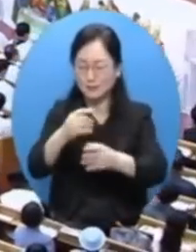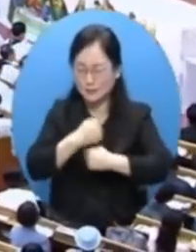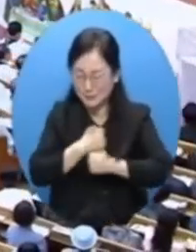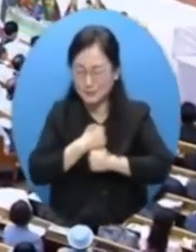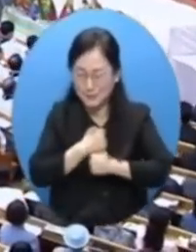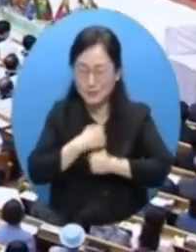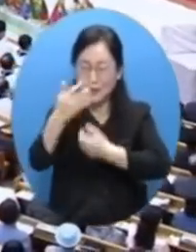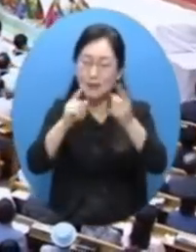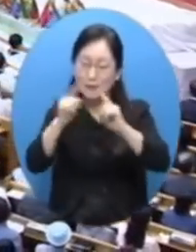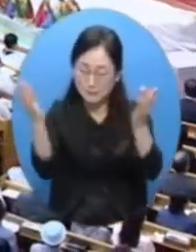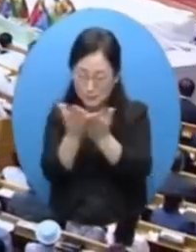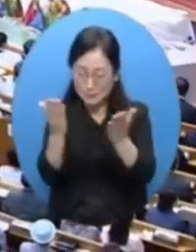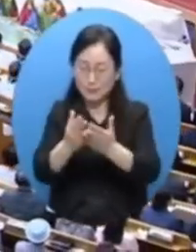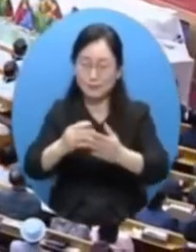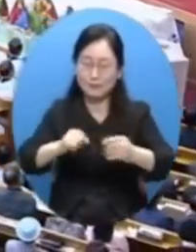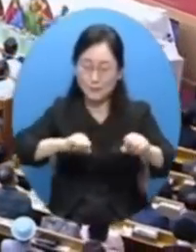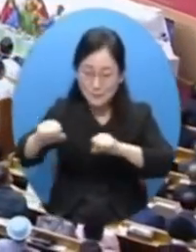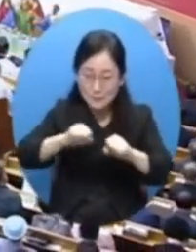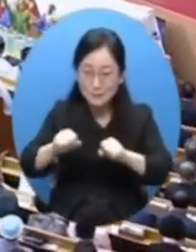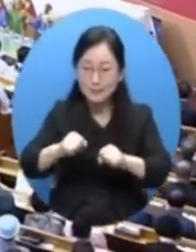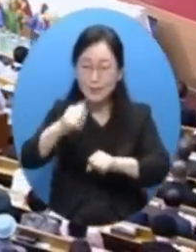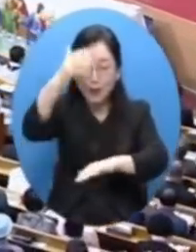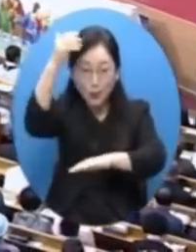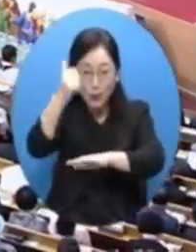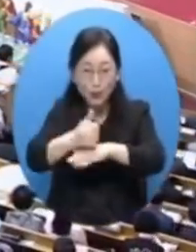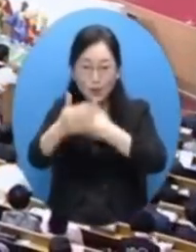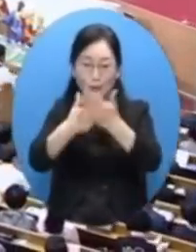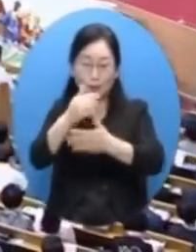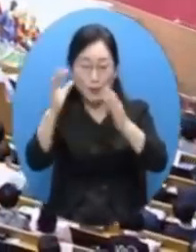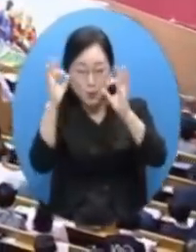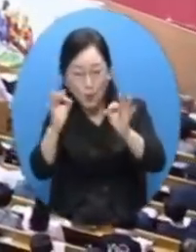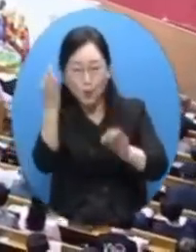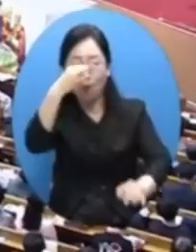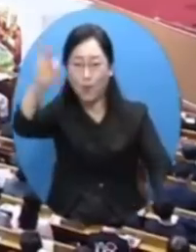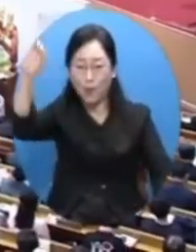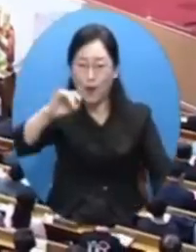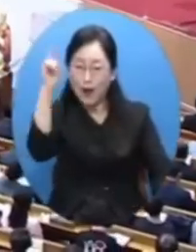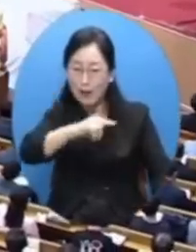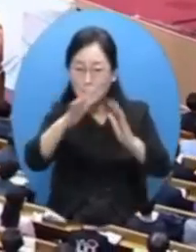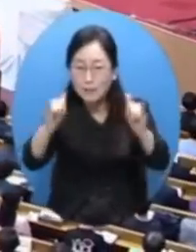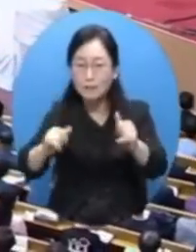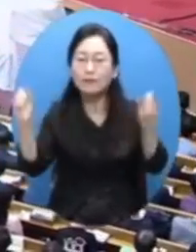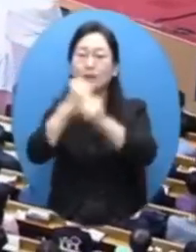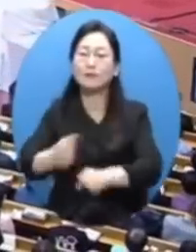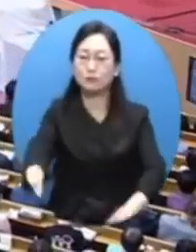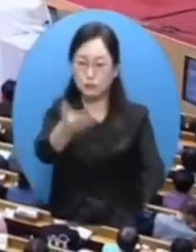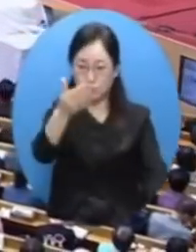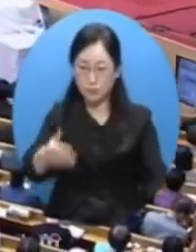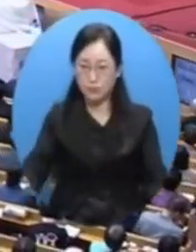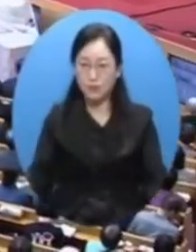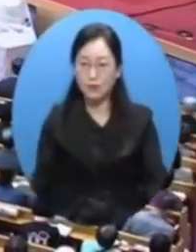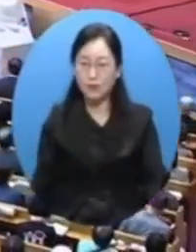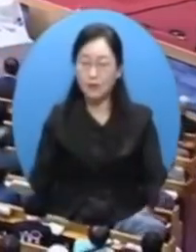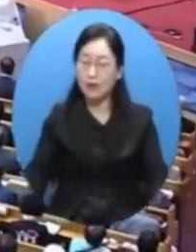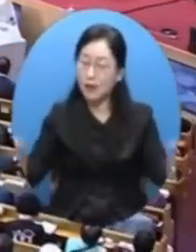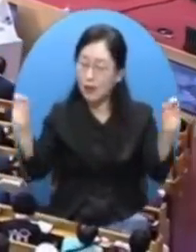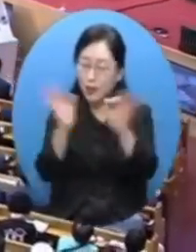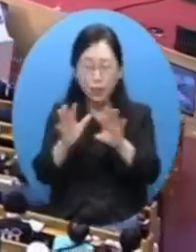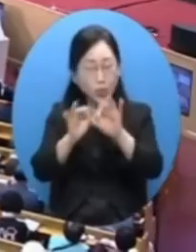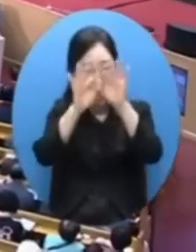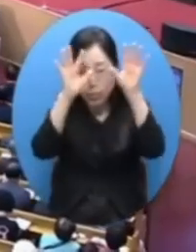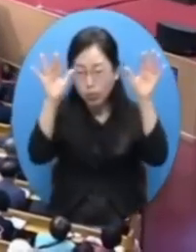말씀대로 살아가면 결국 의인의 길은 하나님께서 인정하시고 악인의 길은 망할 것입니다. 잠시 있다 사라지는